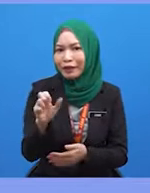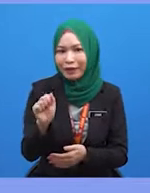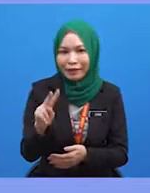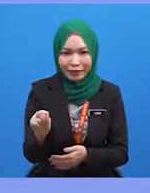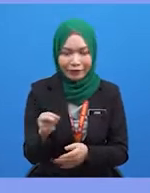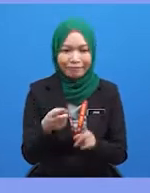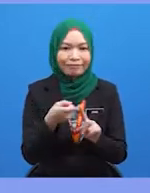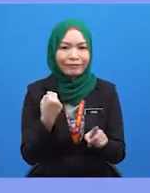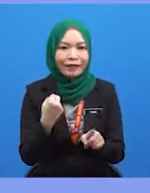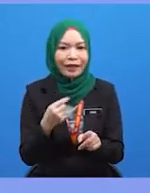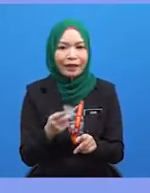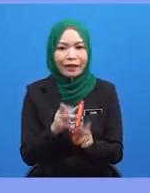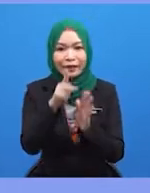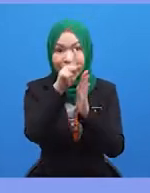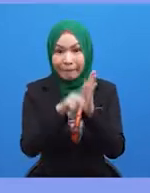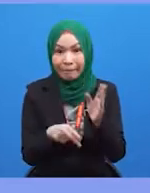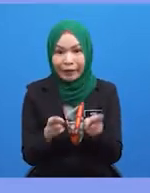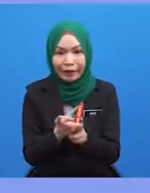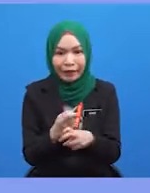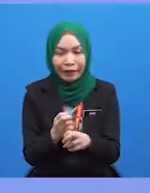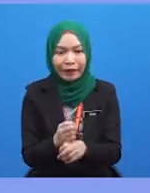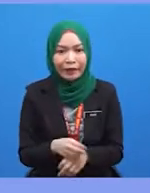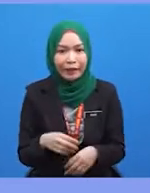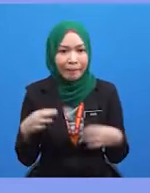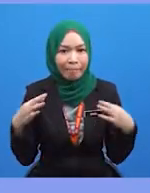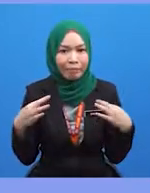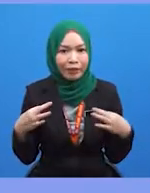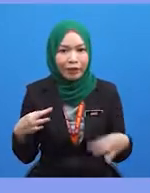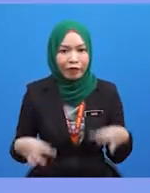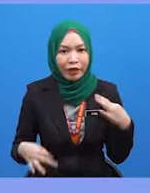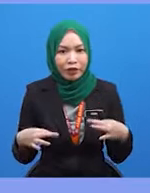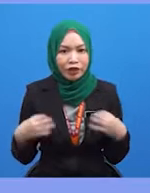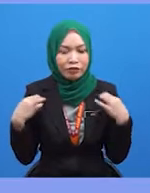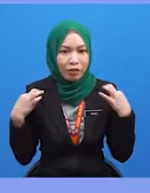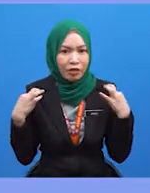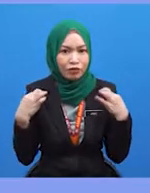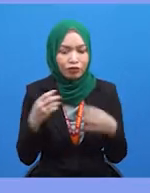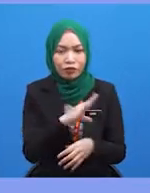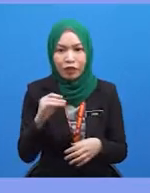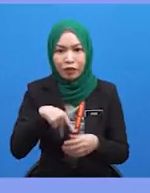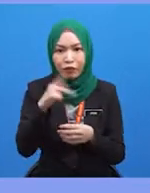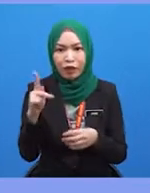pakaian dan dia untuk mengeluarkan dan memasarkan baju sukan.